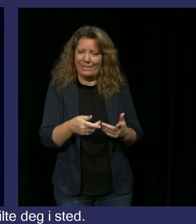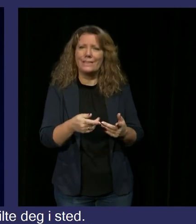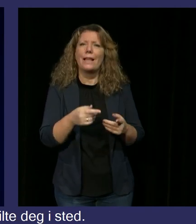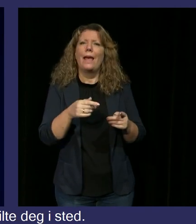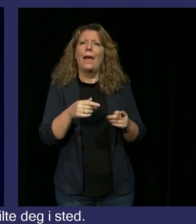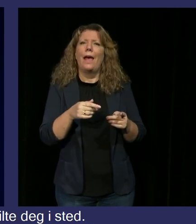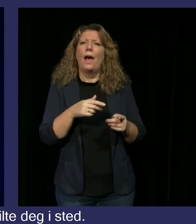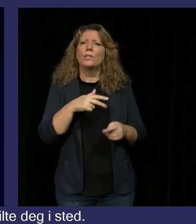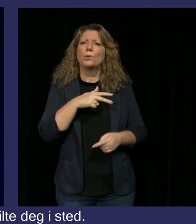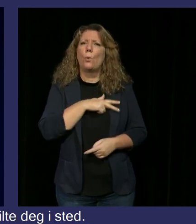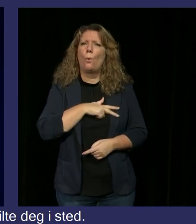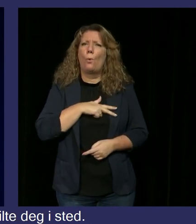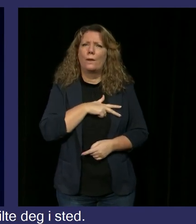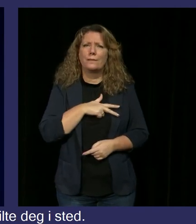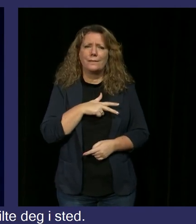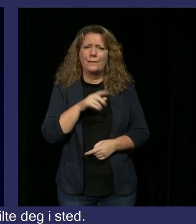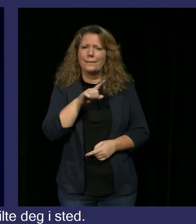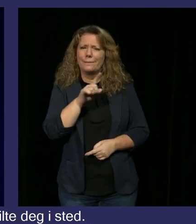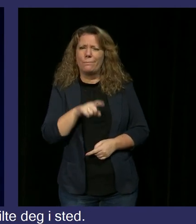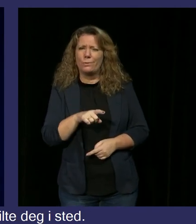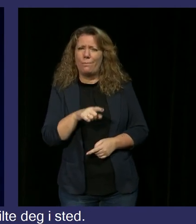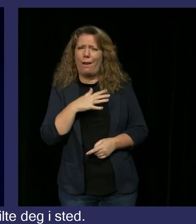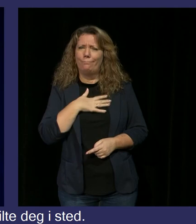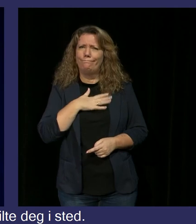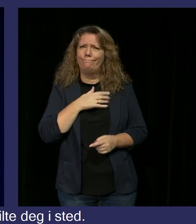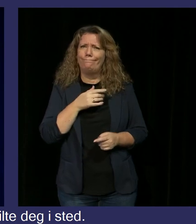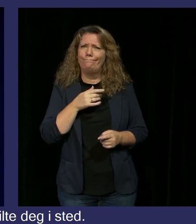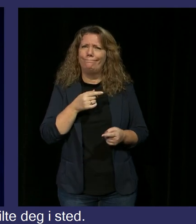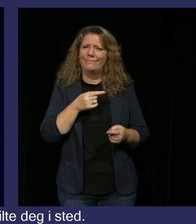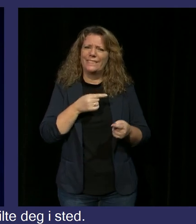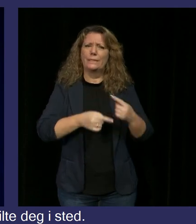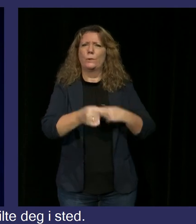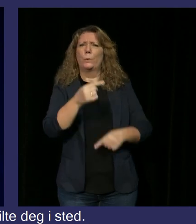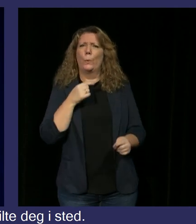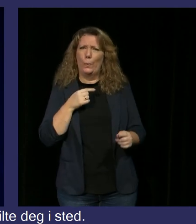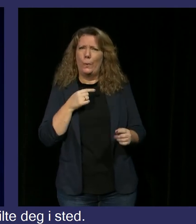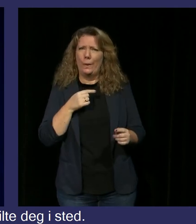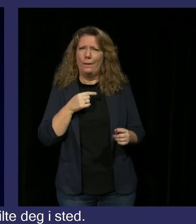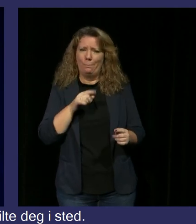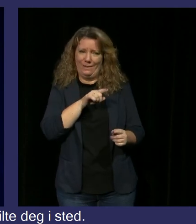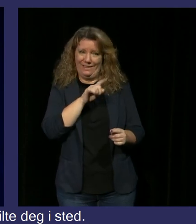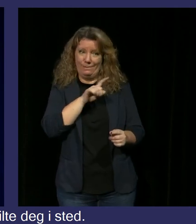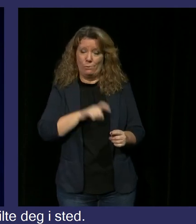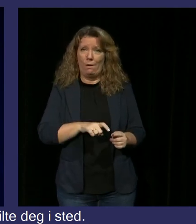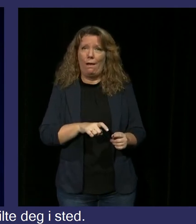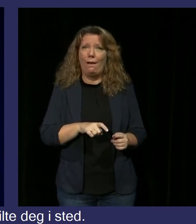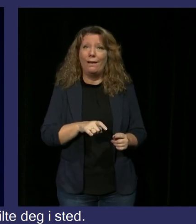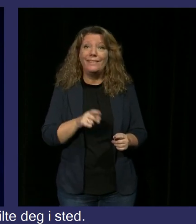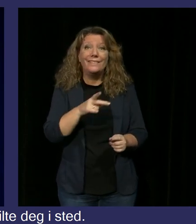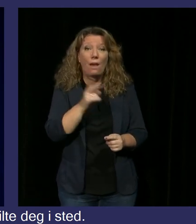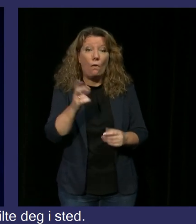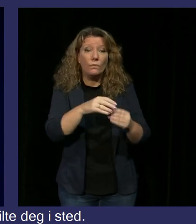som også stilte deg I sted. Hva det de andre, altså dine kolleger, ikke gjør?